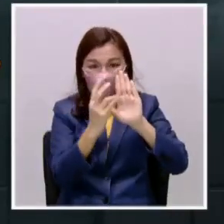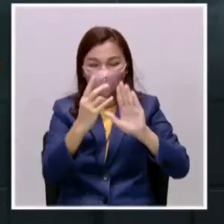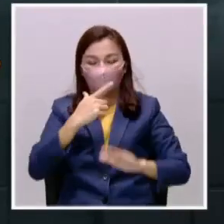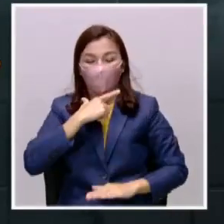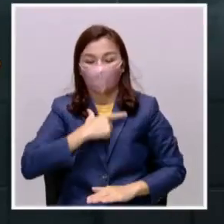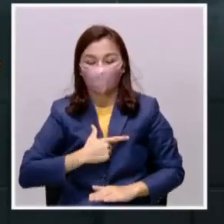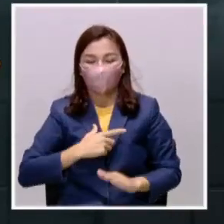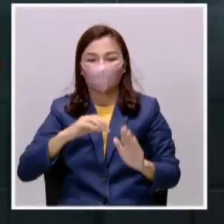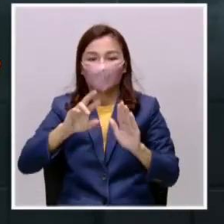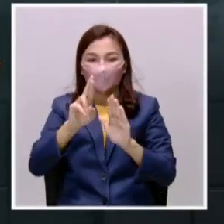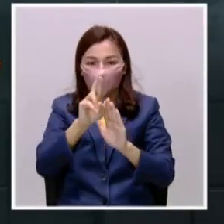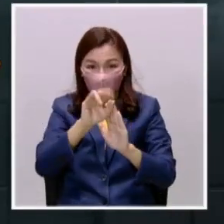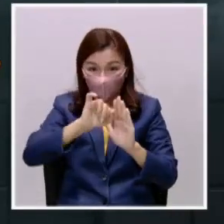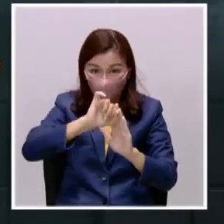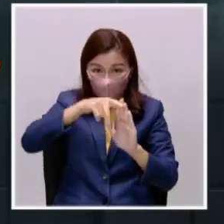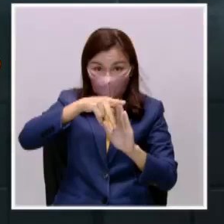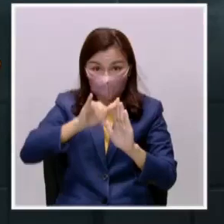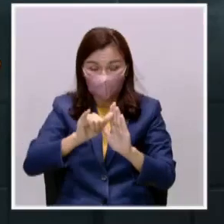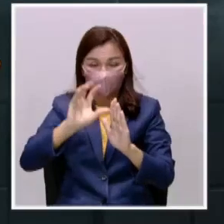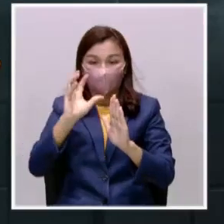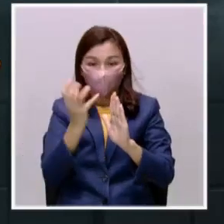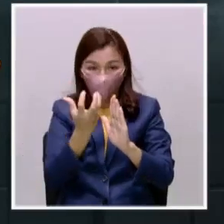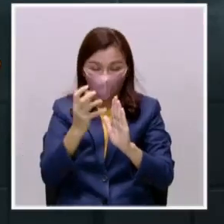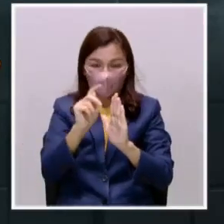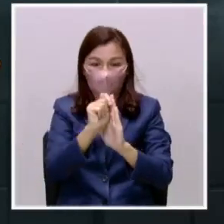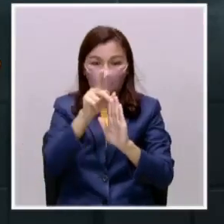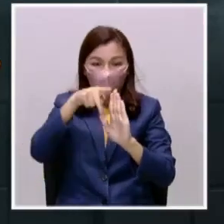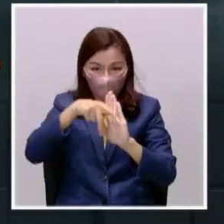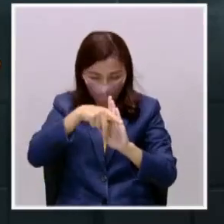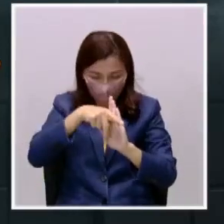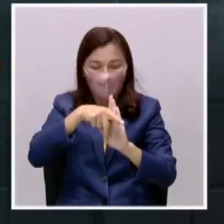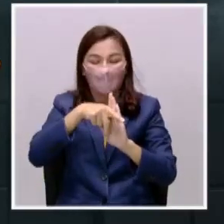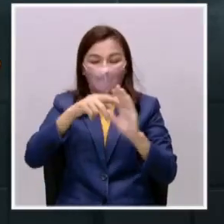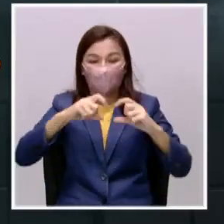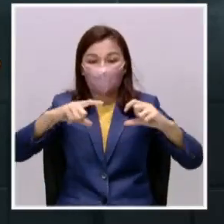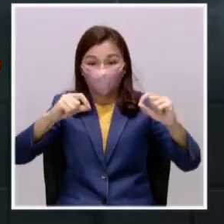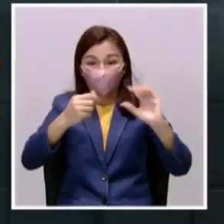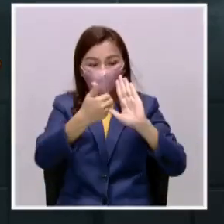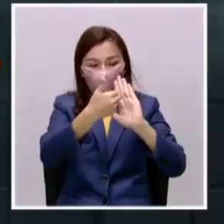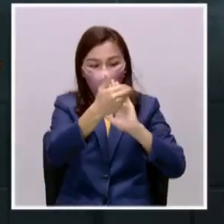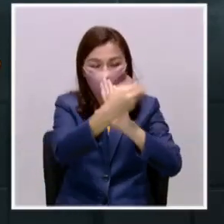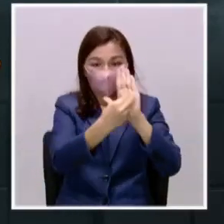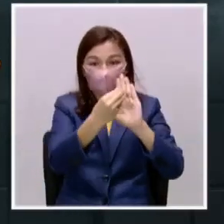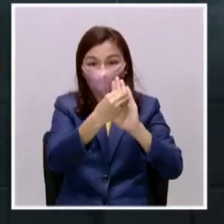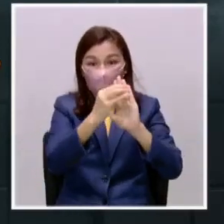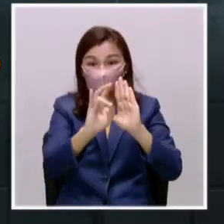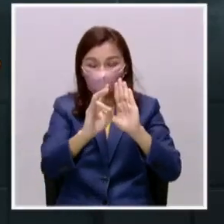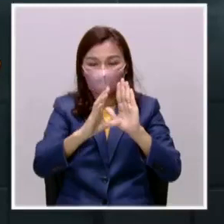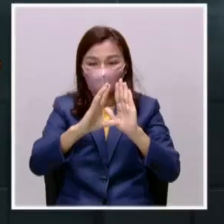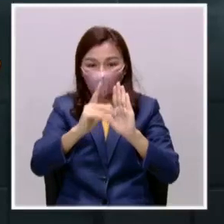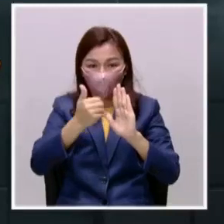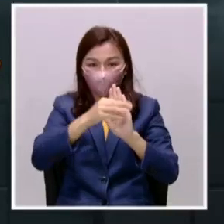แม่ฮ่องสอนที่เชียงใหม่พิจิตรพิษณุโลกตากกำแพงเพชรและเพชรบูรณ์ภาคตะวันออกเฉียงเหนือ 7จังหวัด